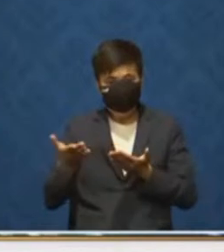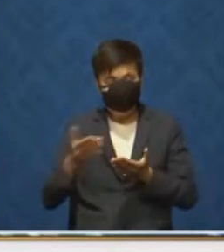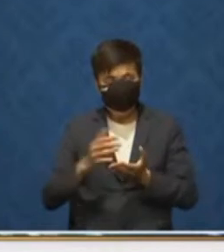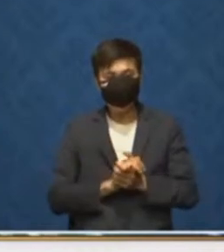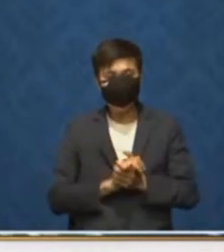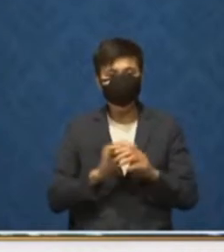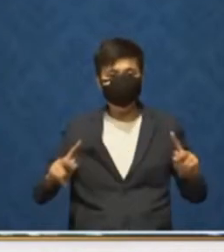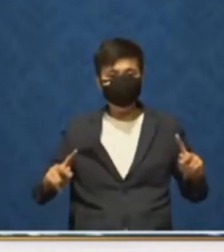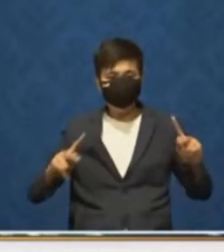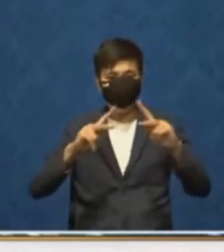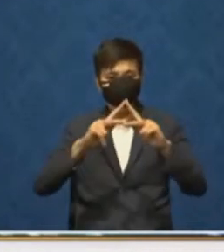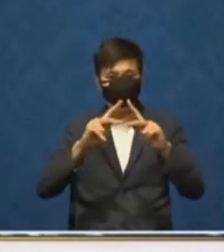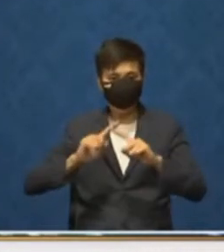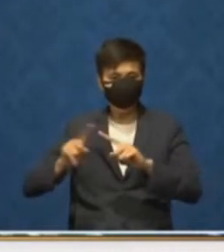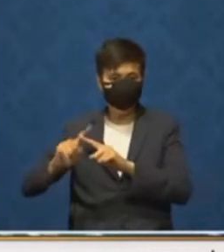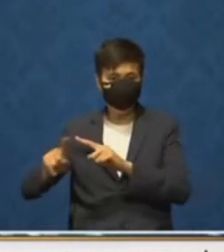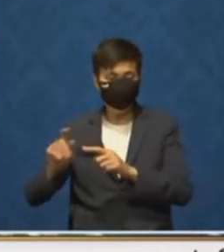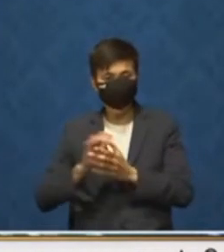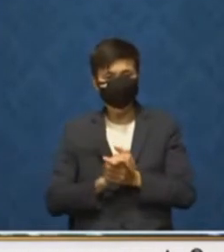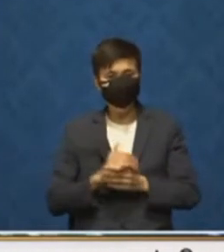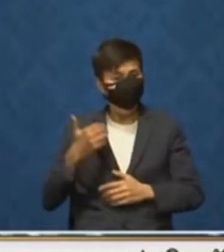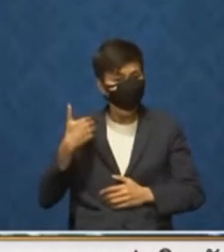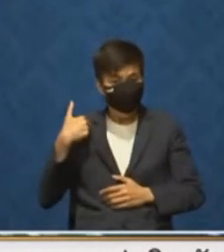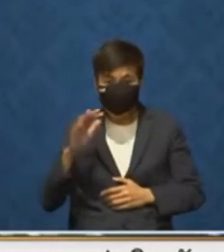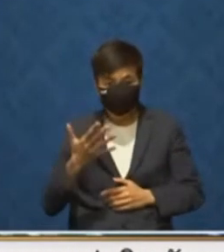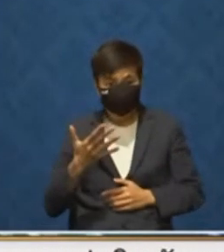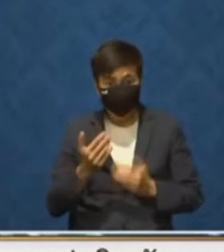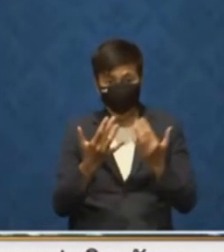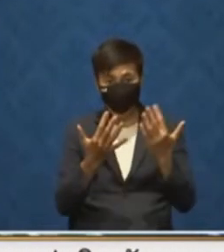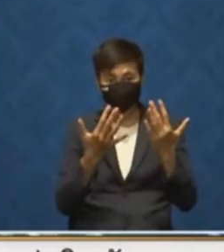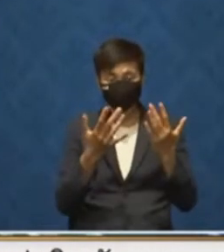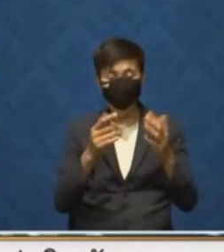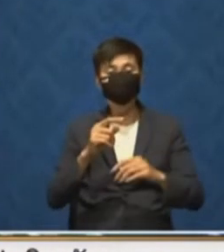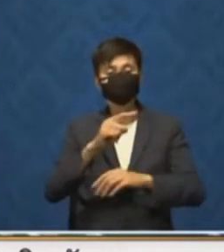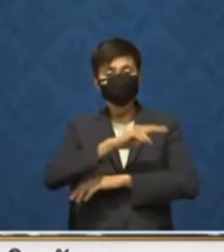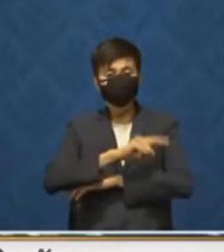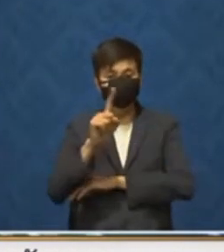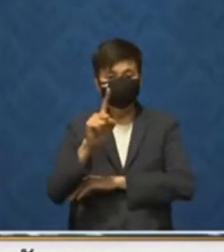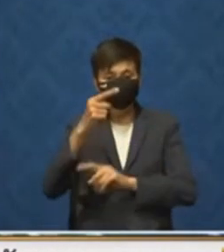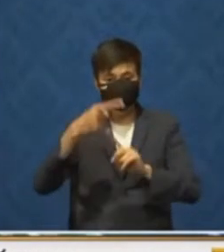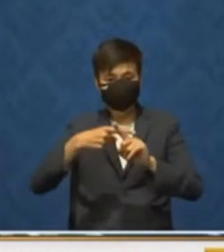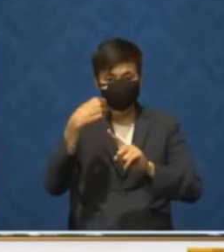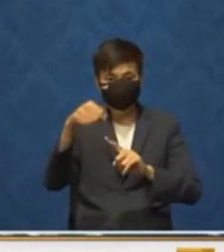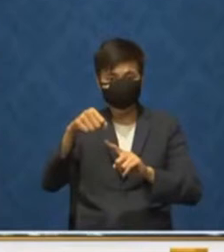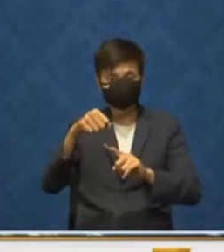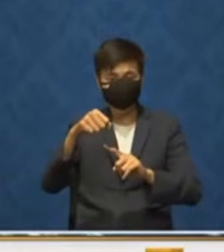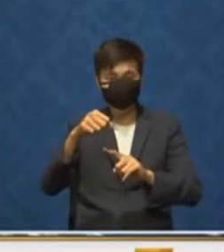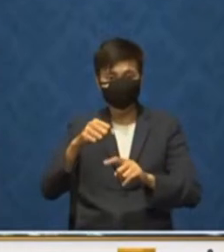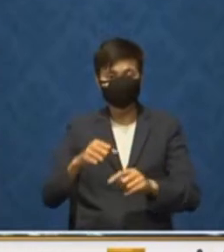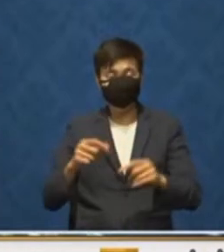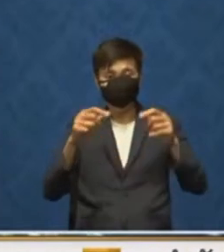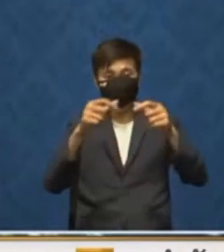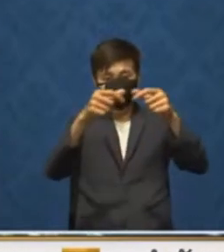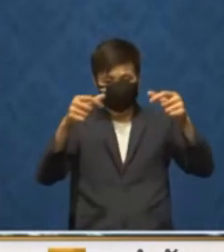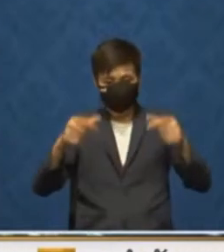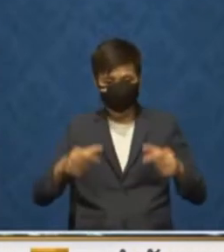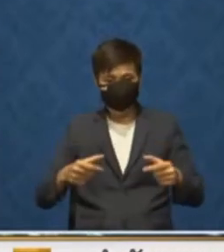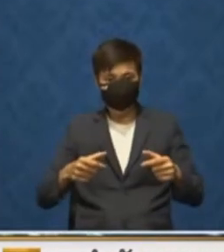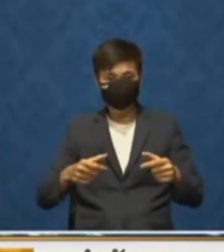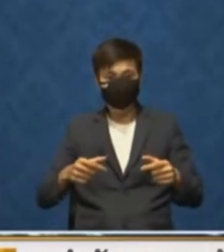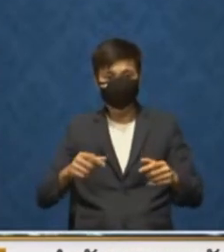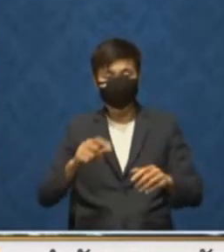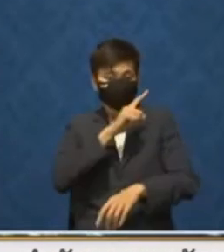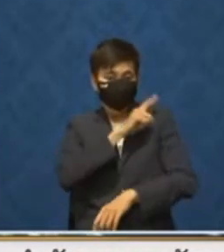ส่วนทุกกระทรวงไม่เคยมีกระทรวงไหนนะครับเขารอวันที่ 1ตุลาก่อนในการเตรียมความพร้อมอยู่ในเล่มขาวคาดแดงก็เป็นอีกเรื่องหนึ่ง